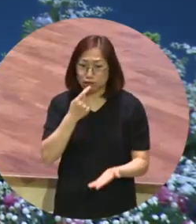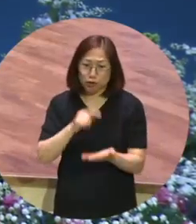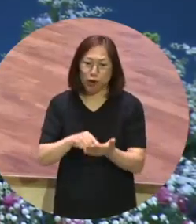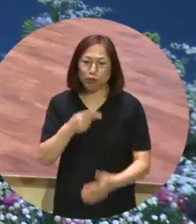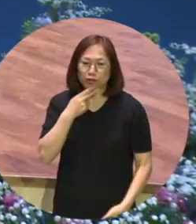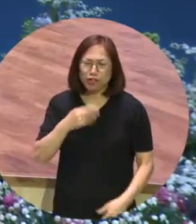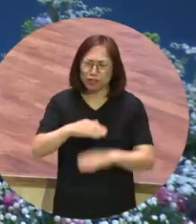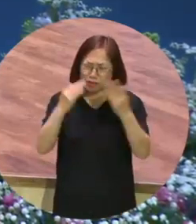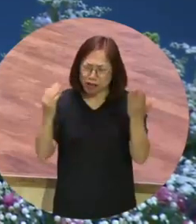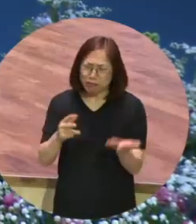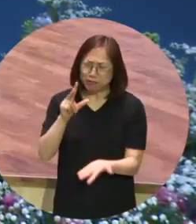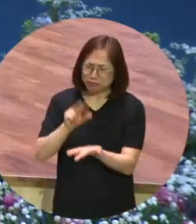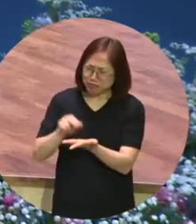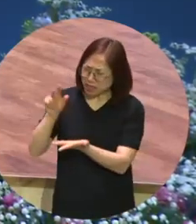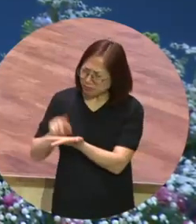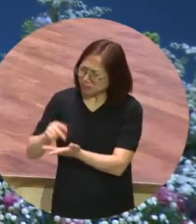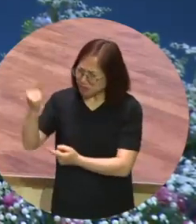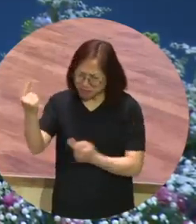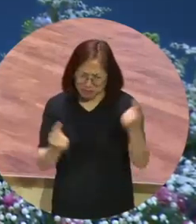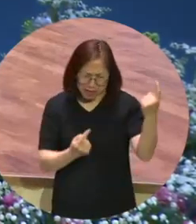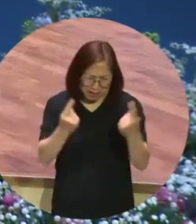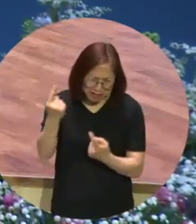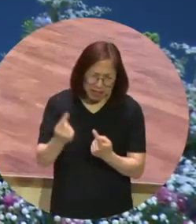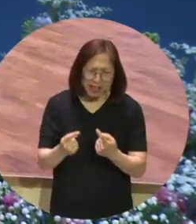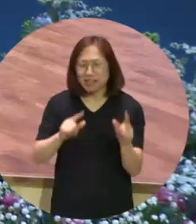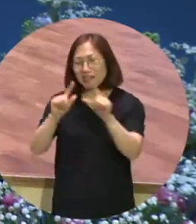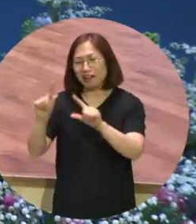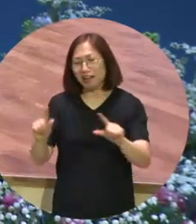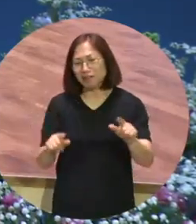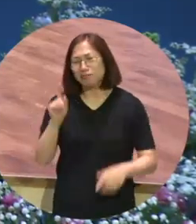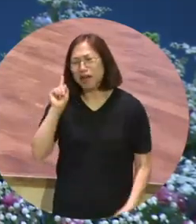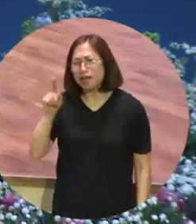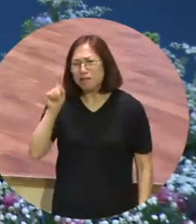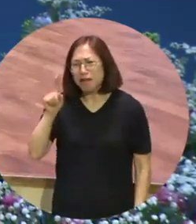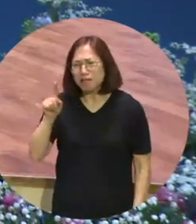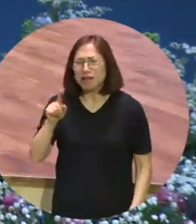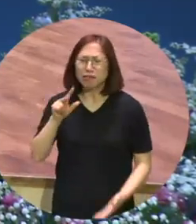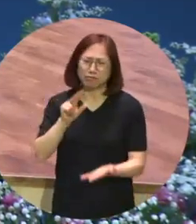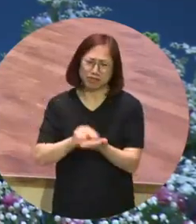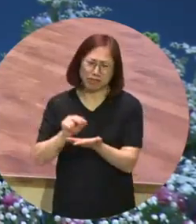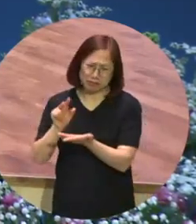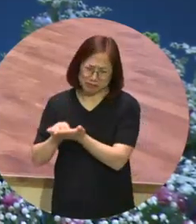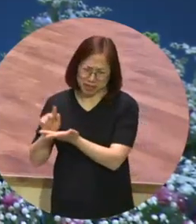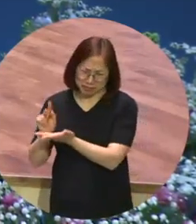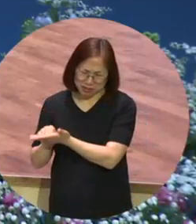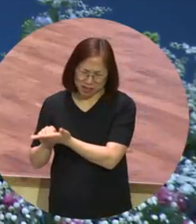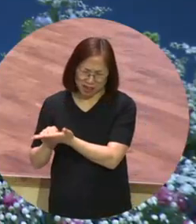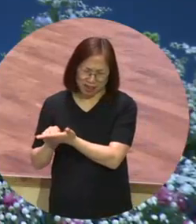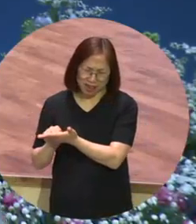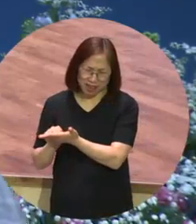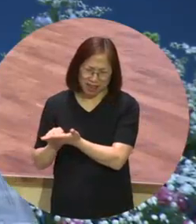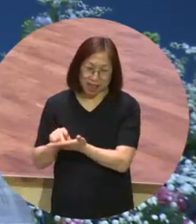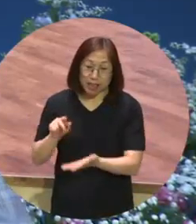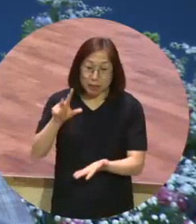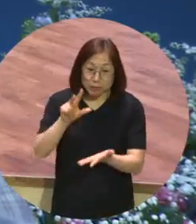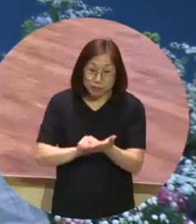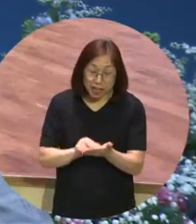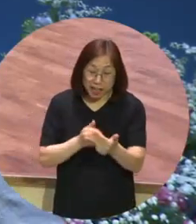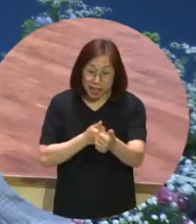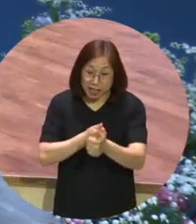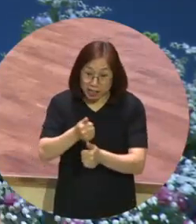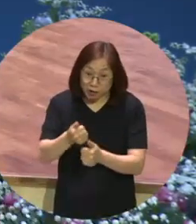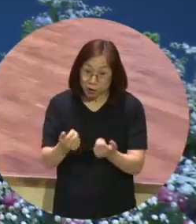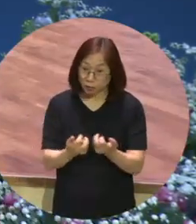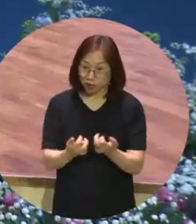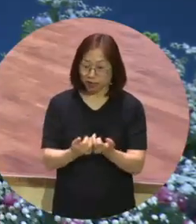다 문제투성이잖아요. 그러니까 살아가는 게 매일매일이 문제인데 그 문제를 어떻게